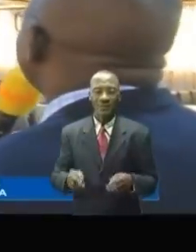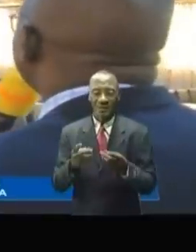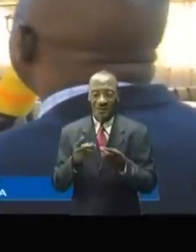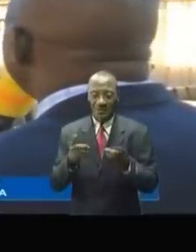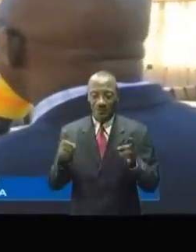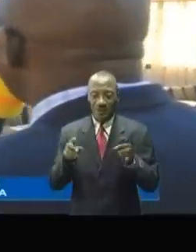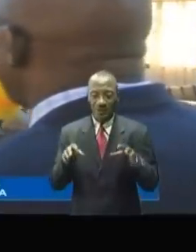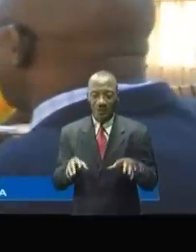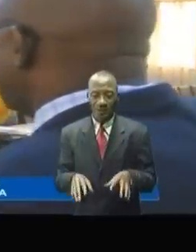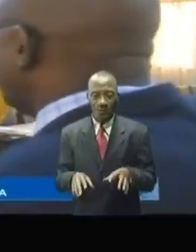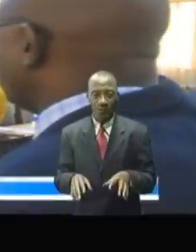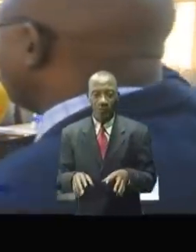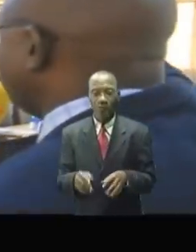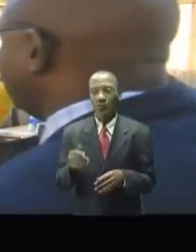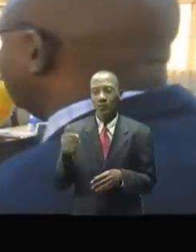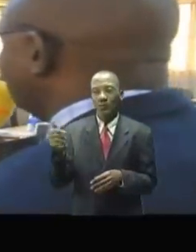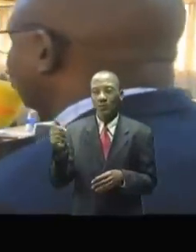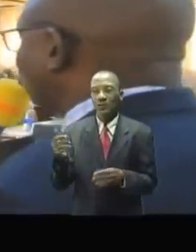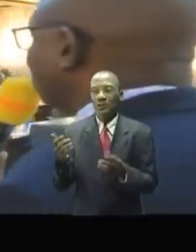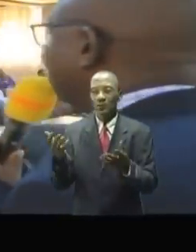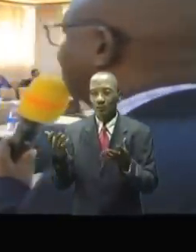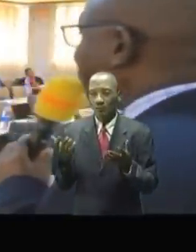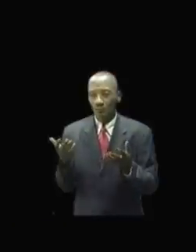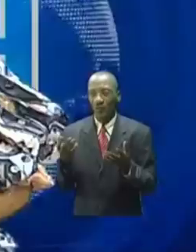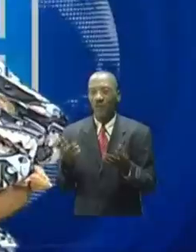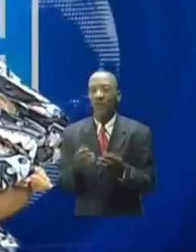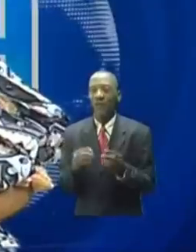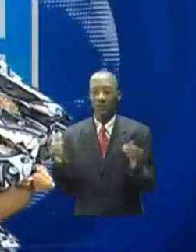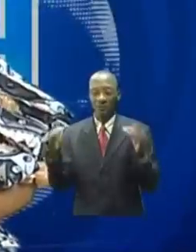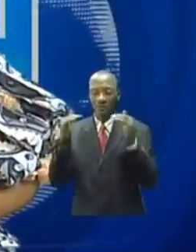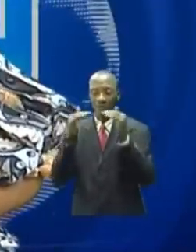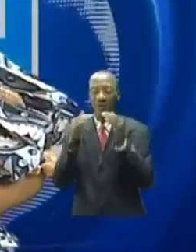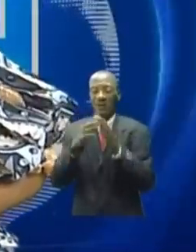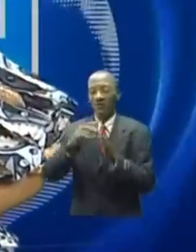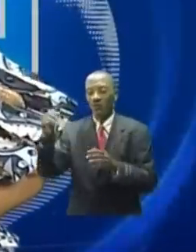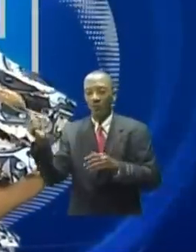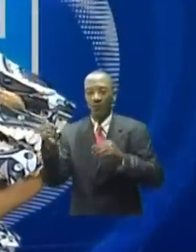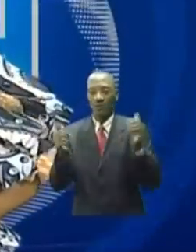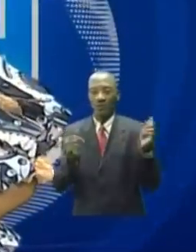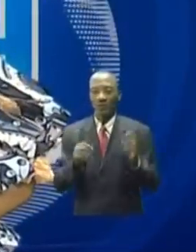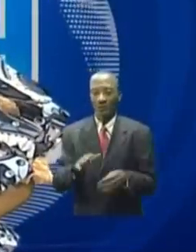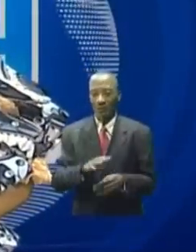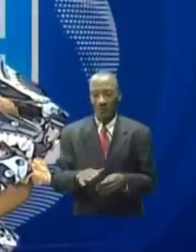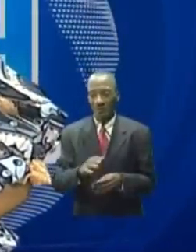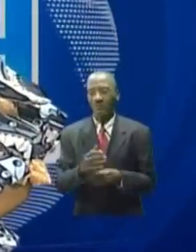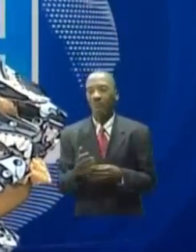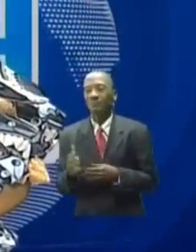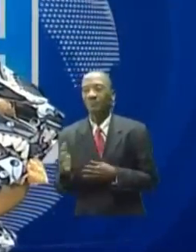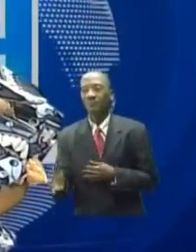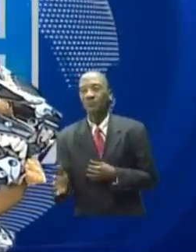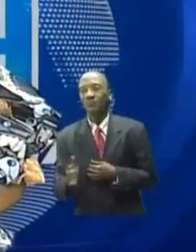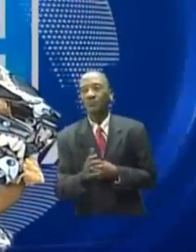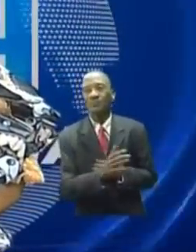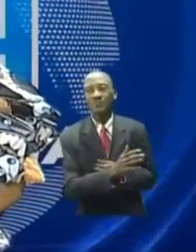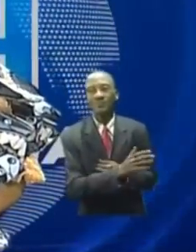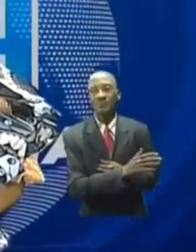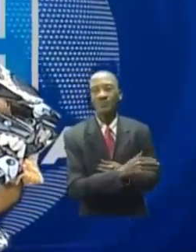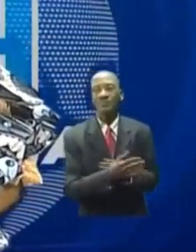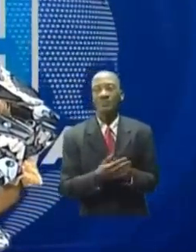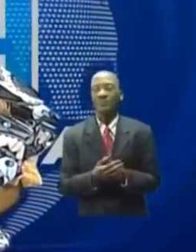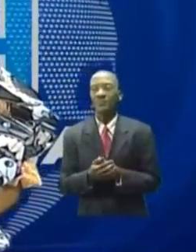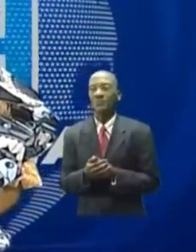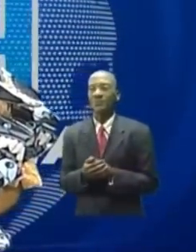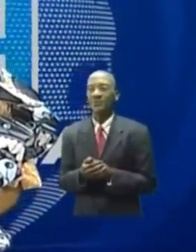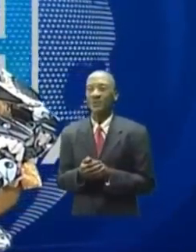bonne gouvernance des entreprises est un atout majeur. Kinshasa reçoit depuis hier mercredi la 25e réunion